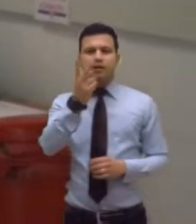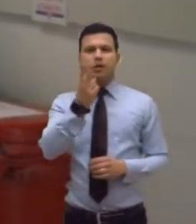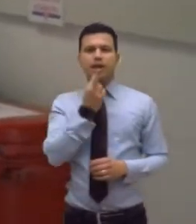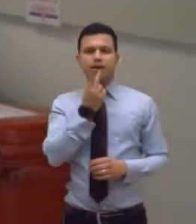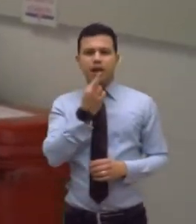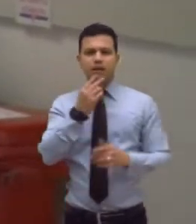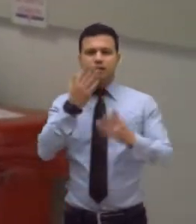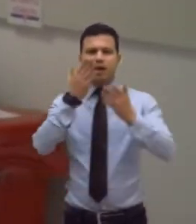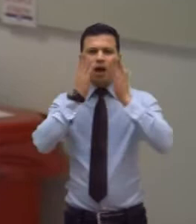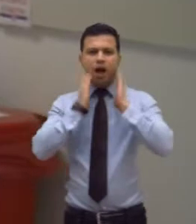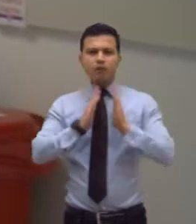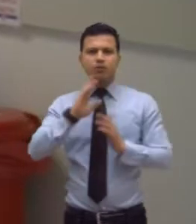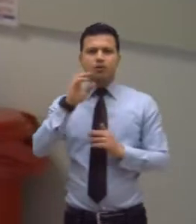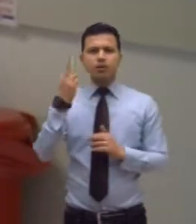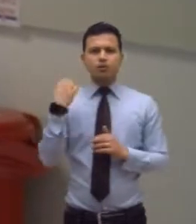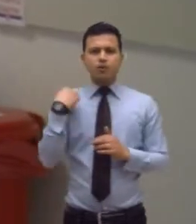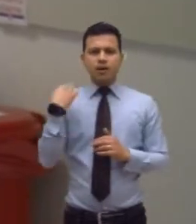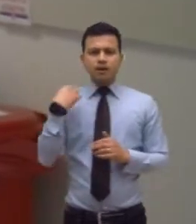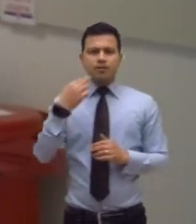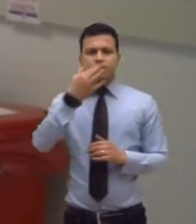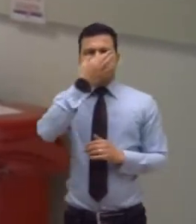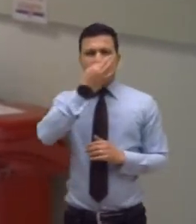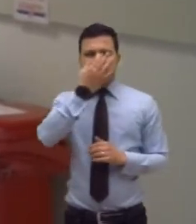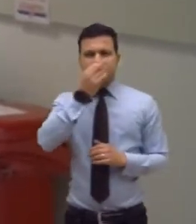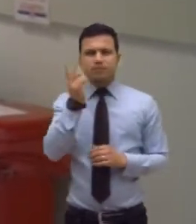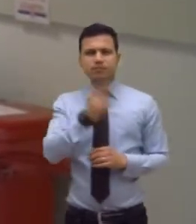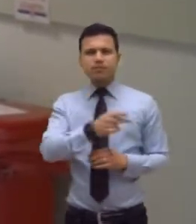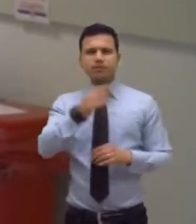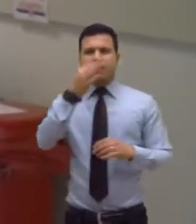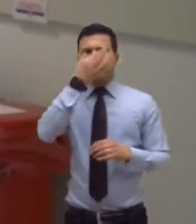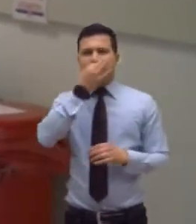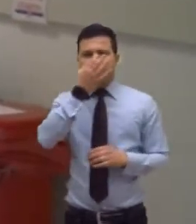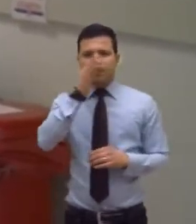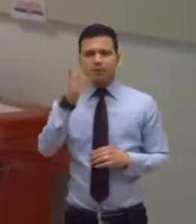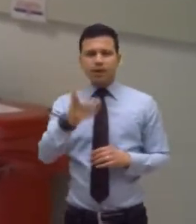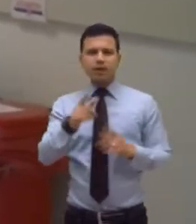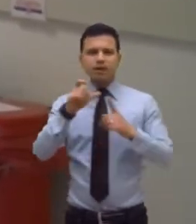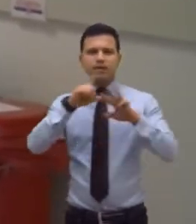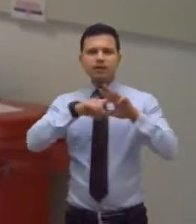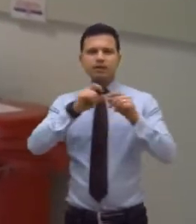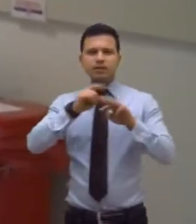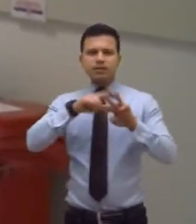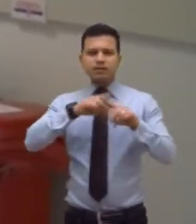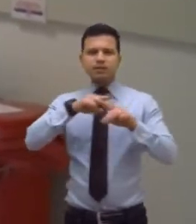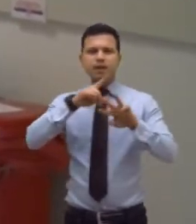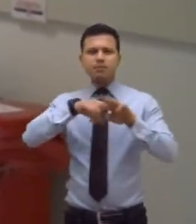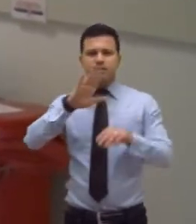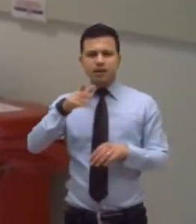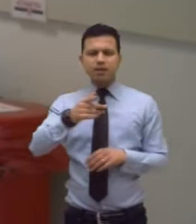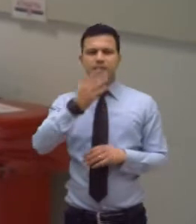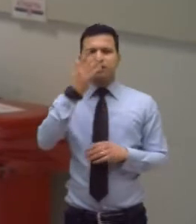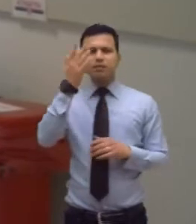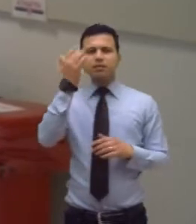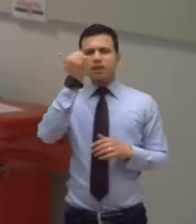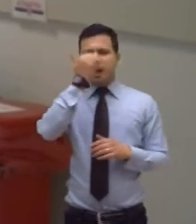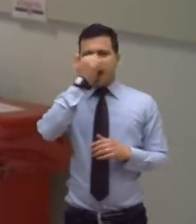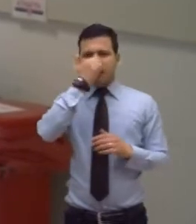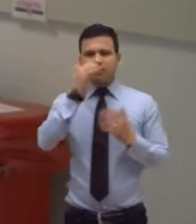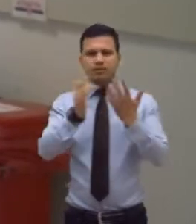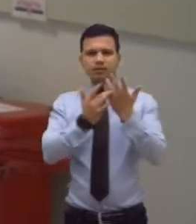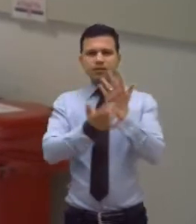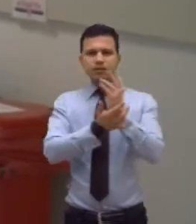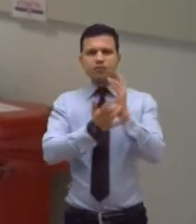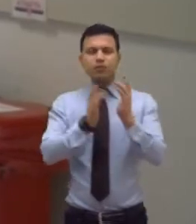yemek, kağıt havlu, tuvalet kağıdı, peçete, ıslak mendil, sebze, çay artığı, kan, idrar,